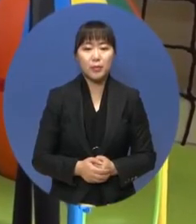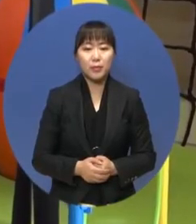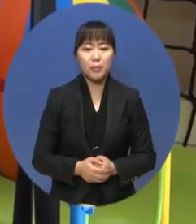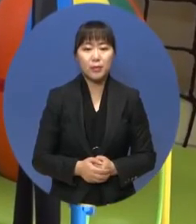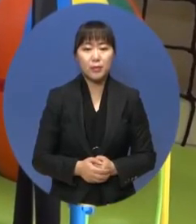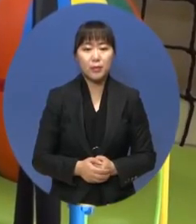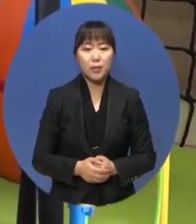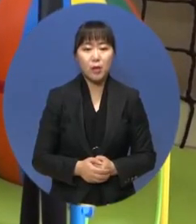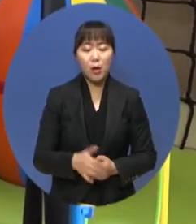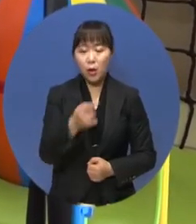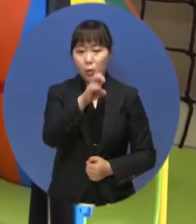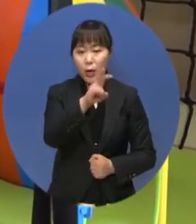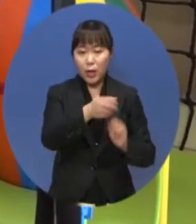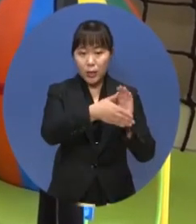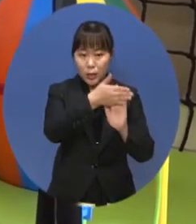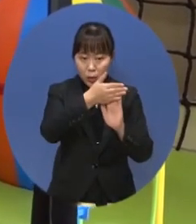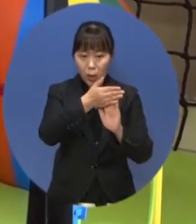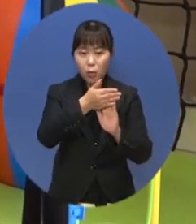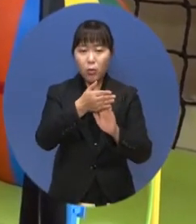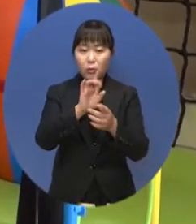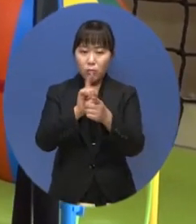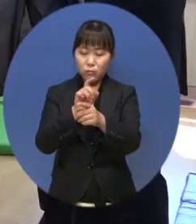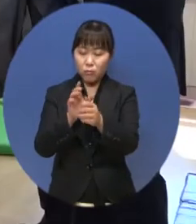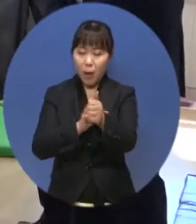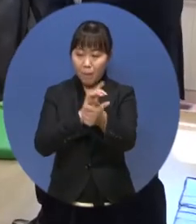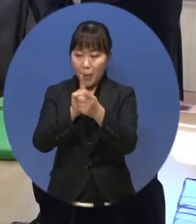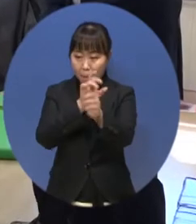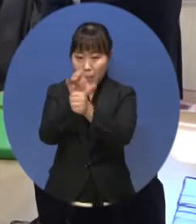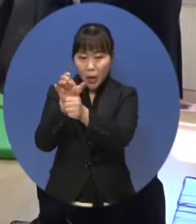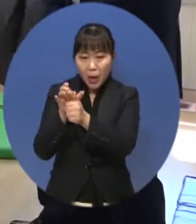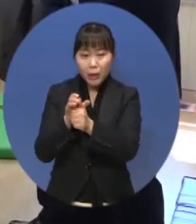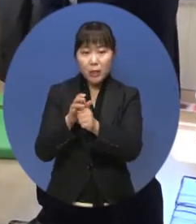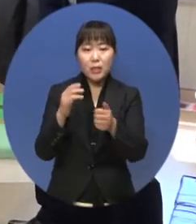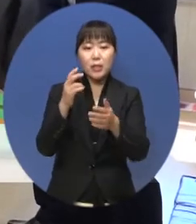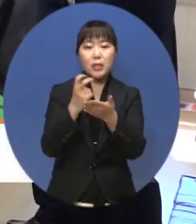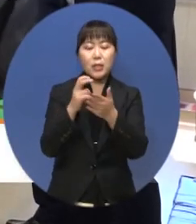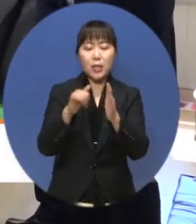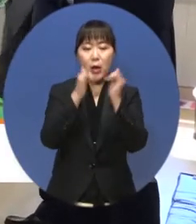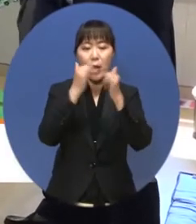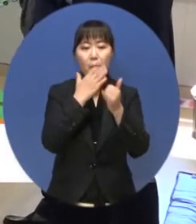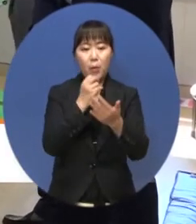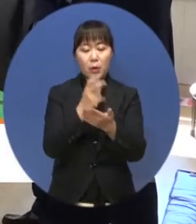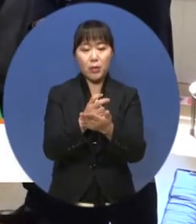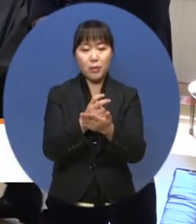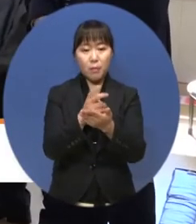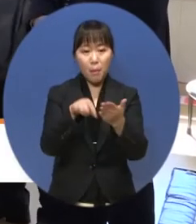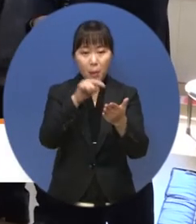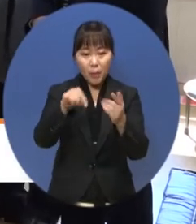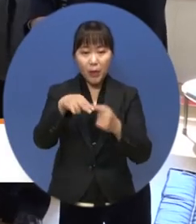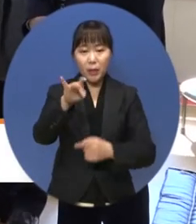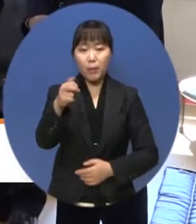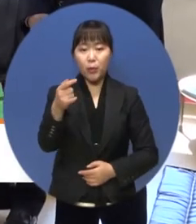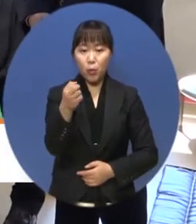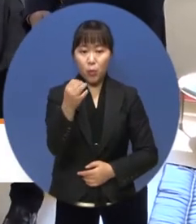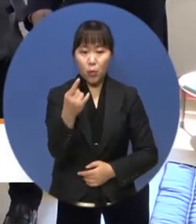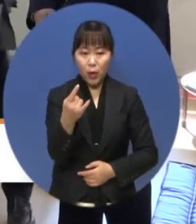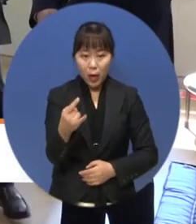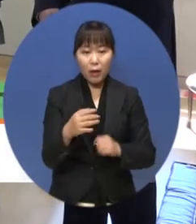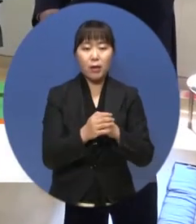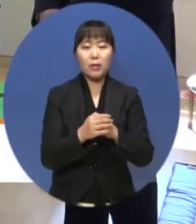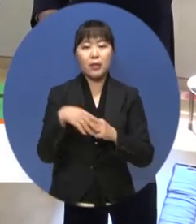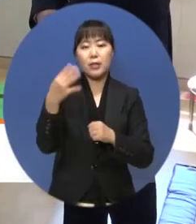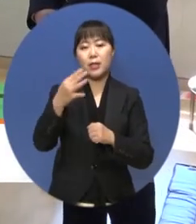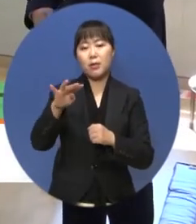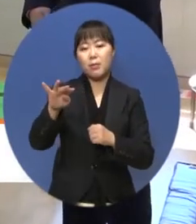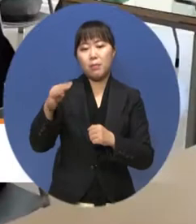복지관은 광양시 와 미 팍 계약을 체결한 사회복지법인 3동 회가 중 마권 역 사 천